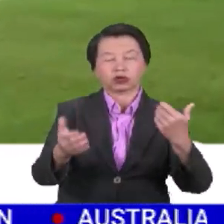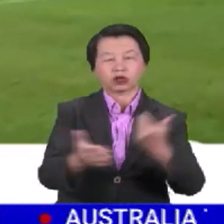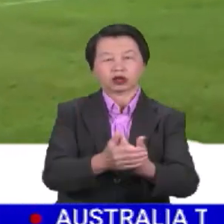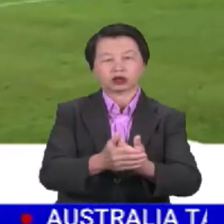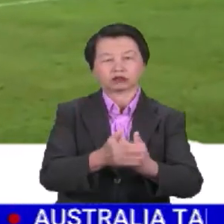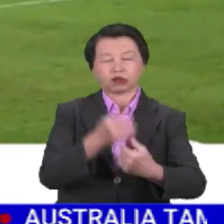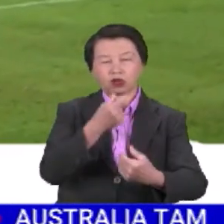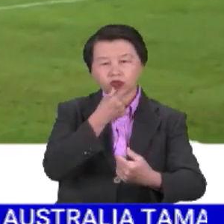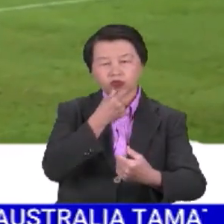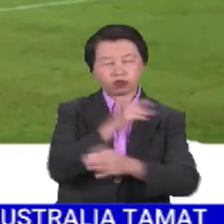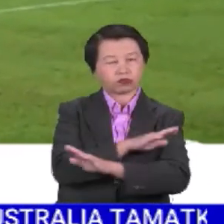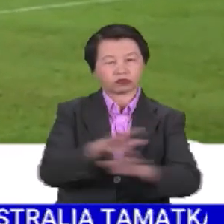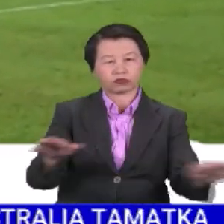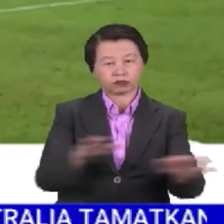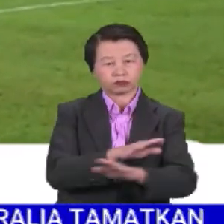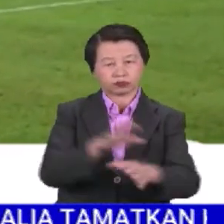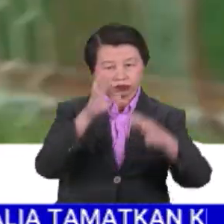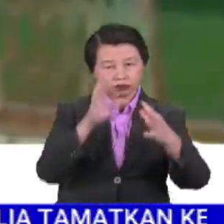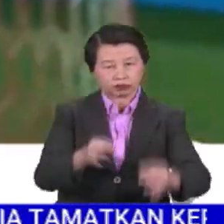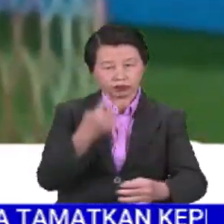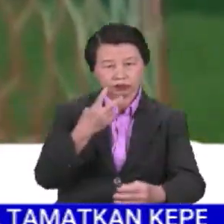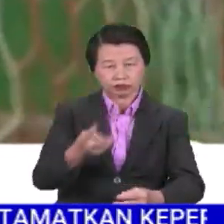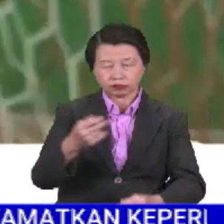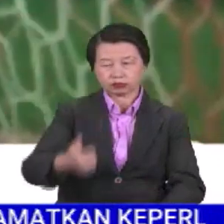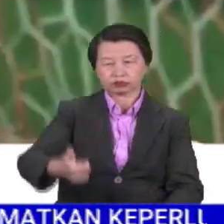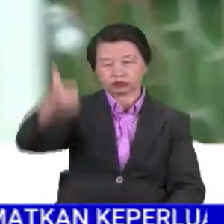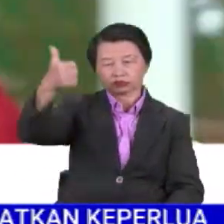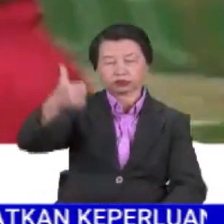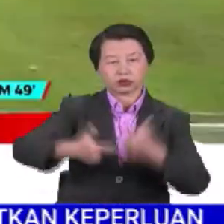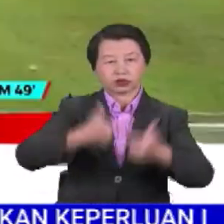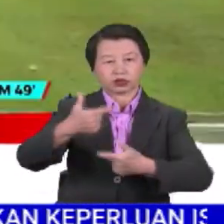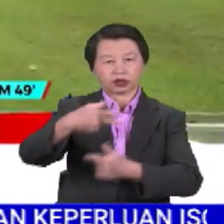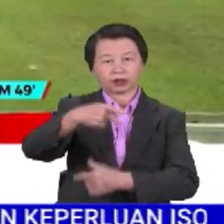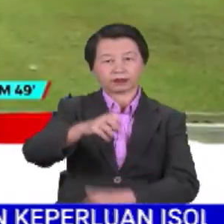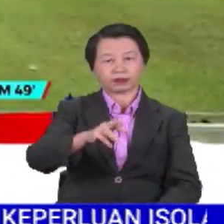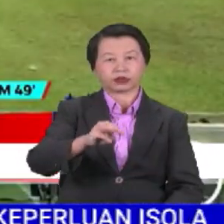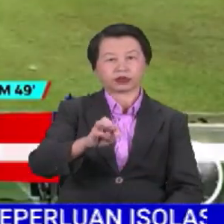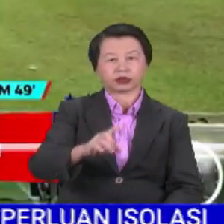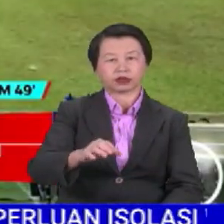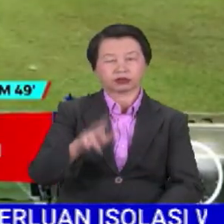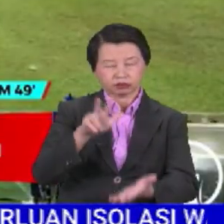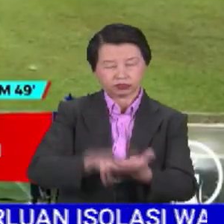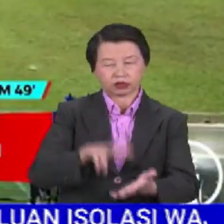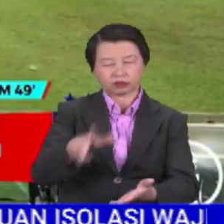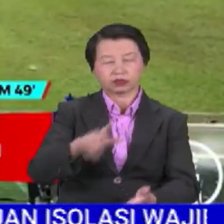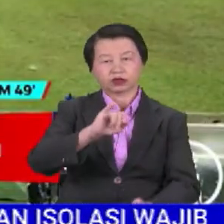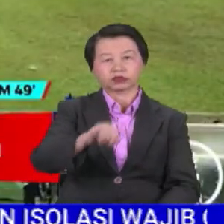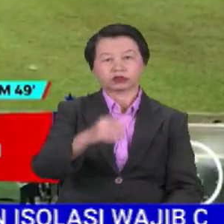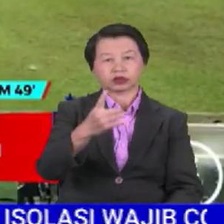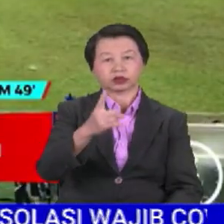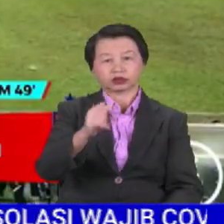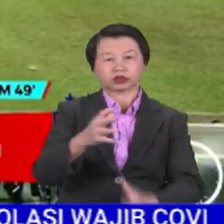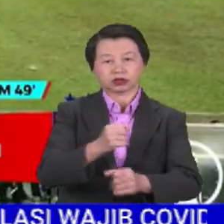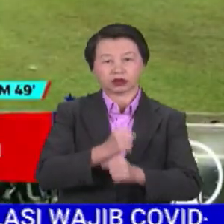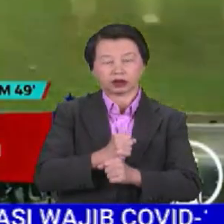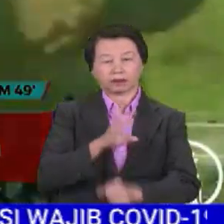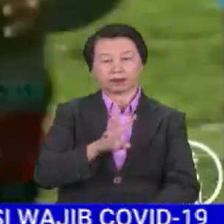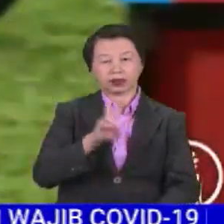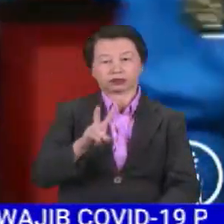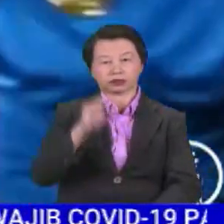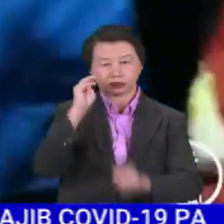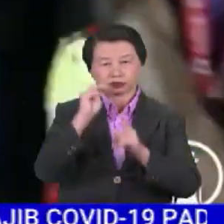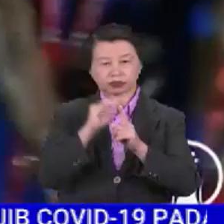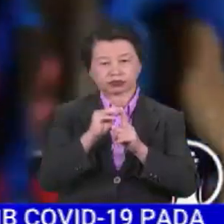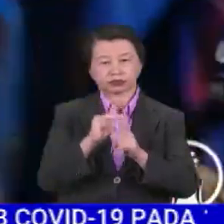wesel penanaman keputusan tersebut menyaksikan gelaran juara liga primer saat menjadi milik jadi Kidul dengan mengumpul 42